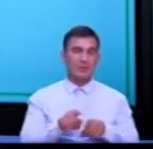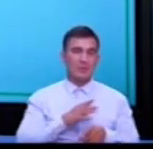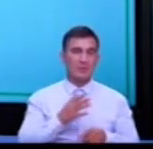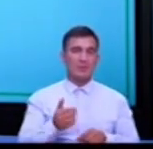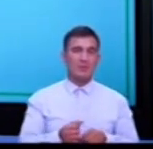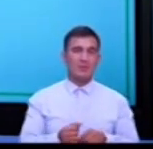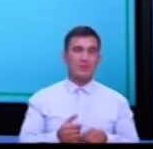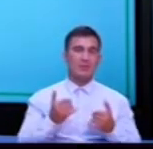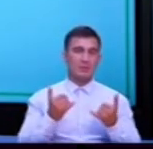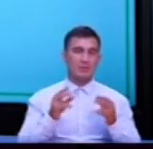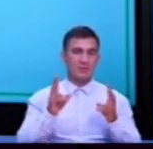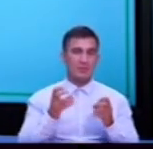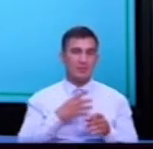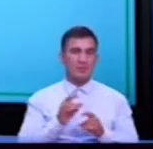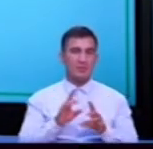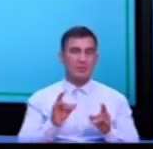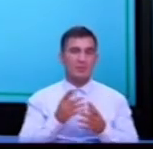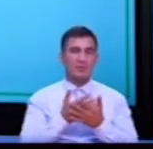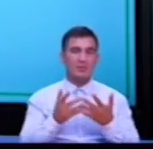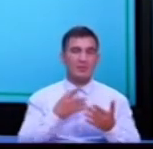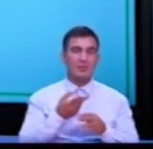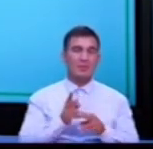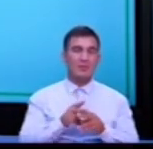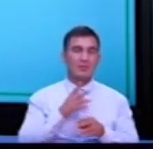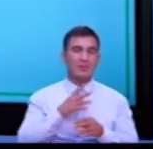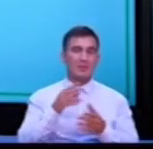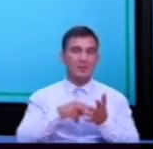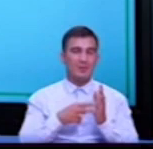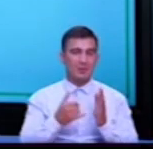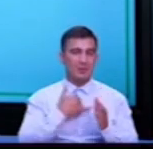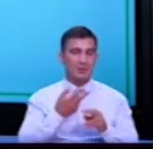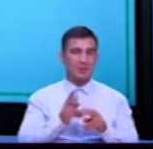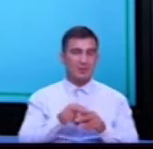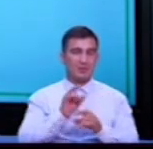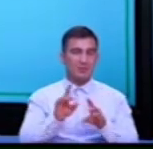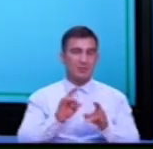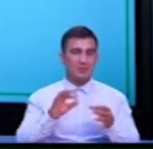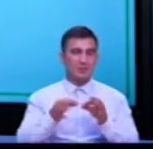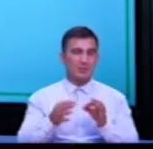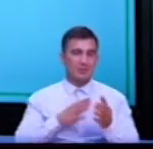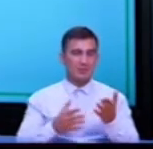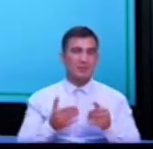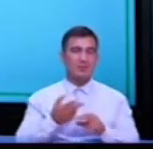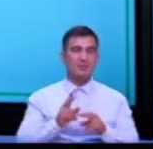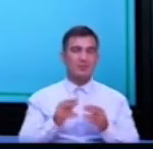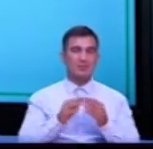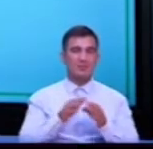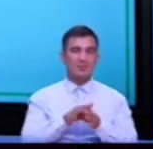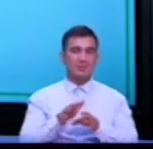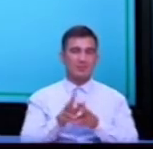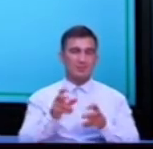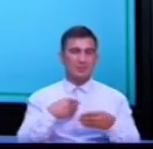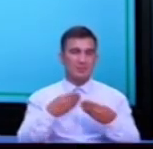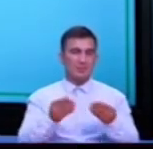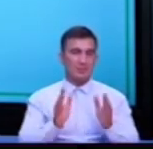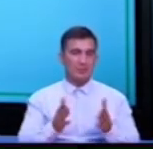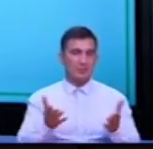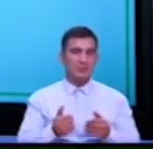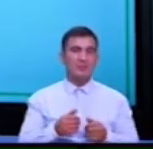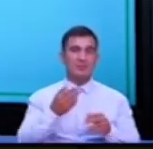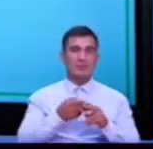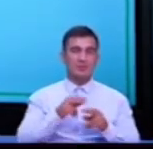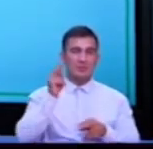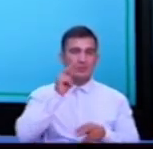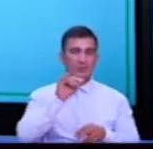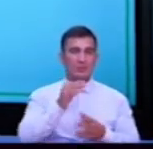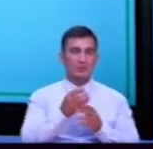qilib bugungi mavzuda belgilangan topshiriqlarni, masalalarni ko'rib chiqdik. Endi esa mustaqil bajarish uchun topshiriqlarni belgilab oling.